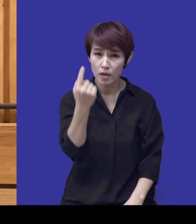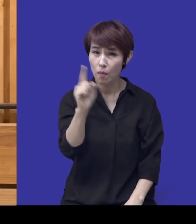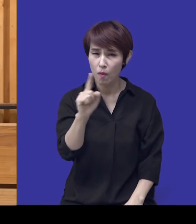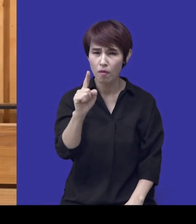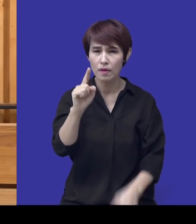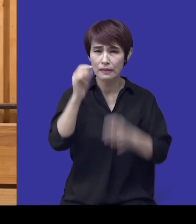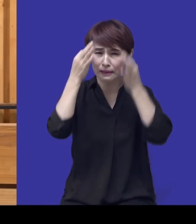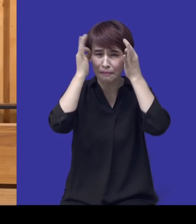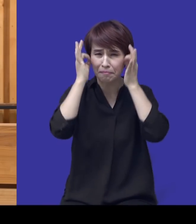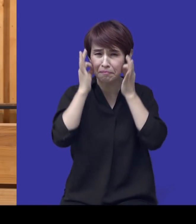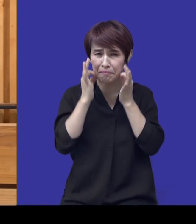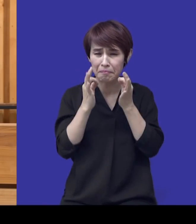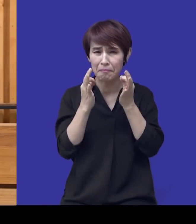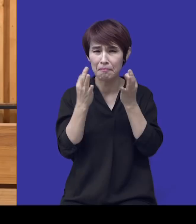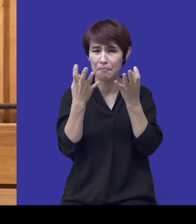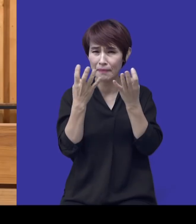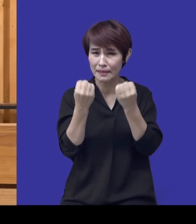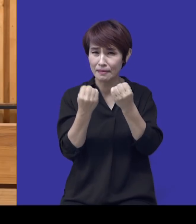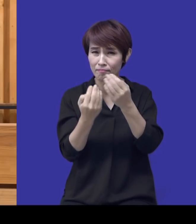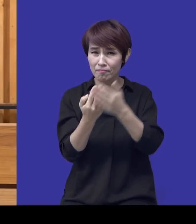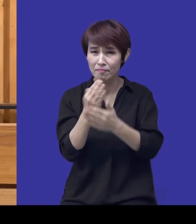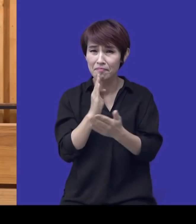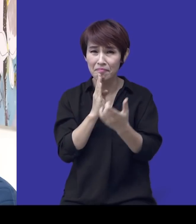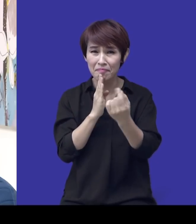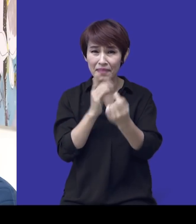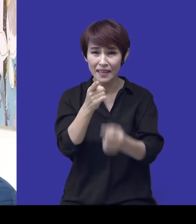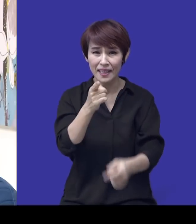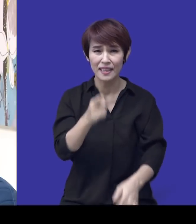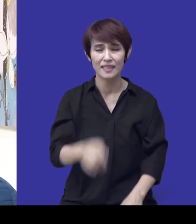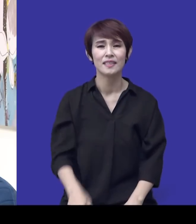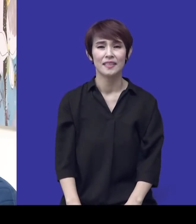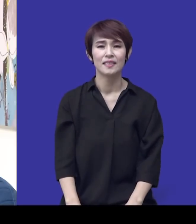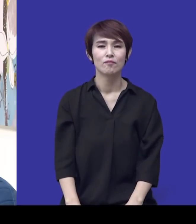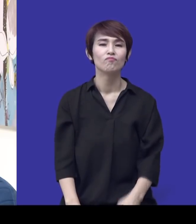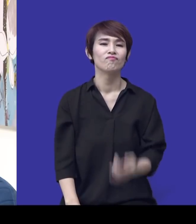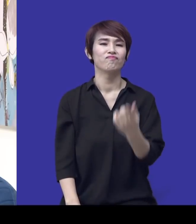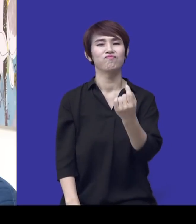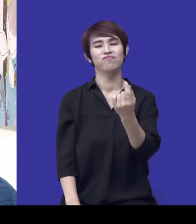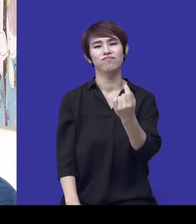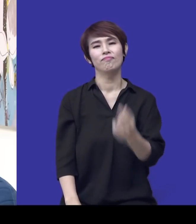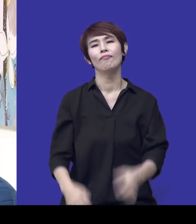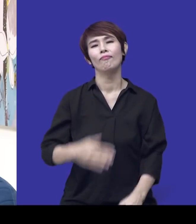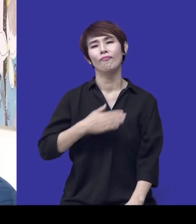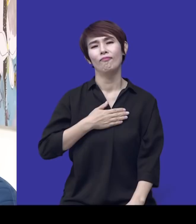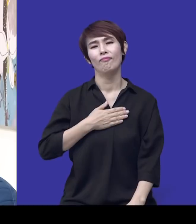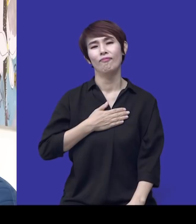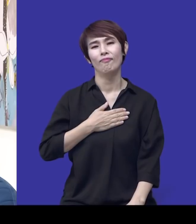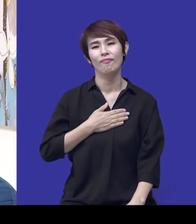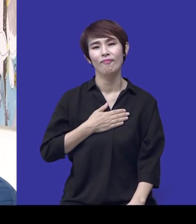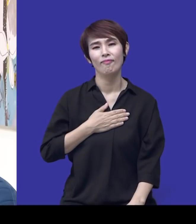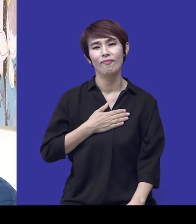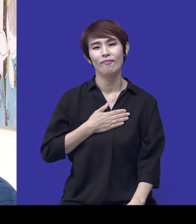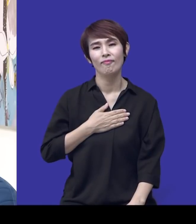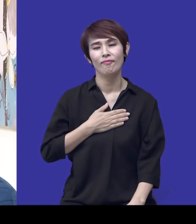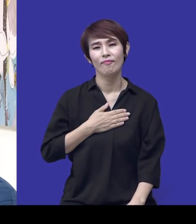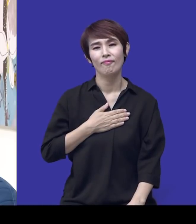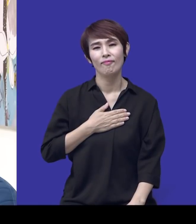네. 땀이 많이 나는 컴플렉스가 있으셨다고 저희가 소개 올렸는데. 네, 맞습니다. 저는 네. 일단 그